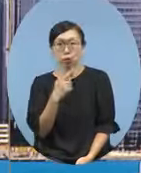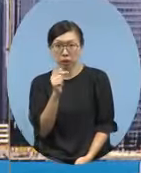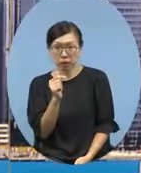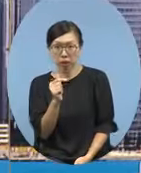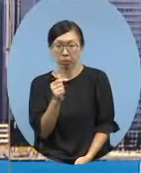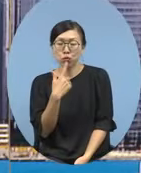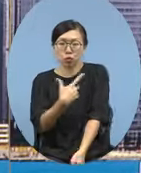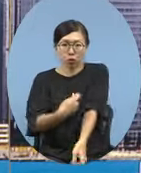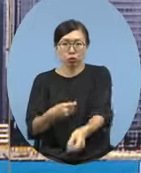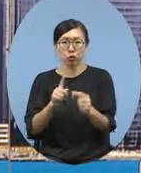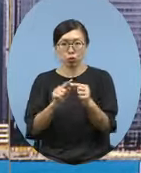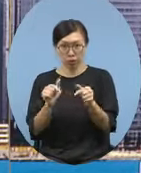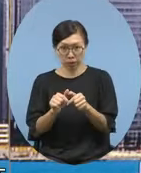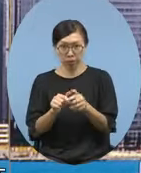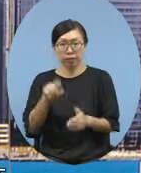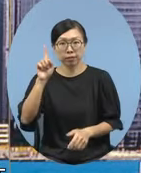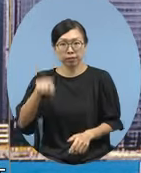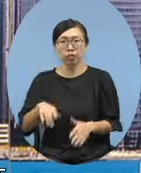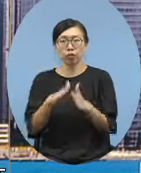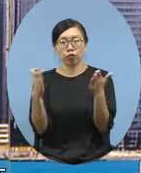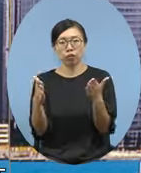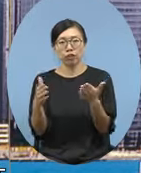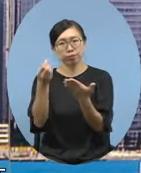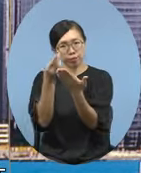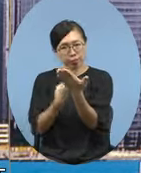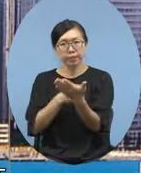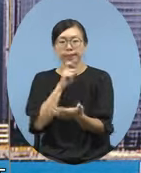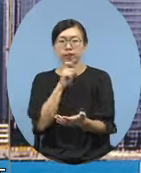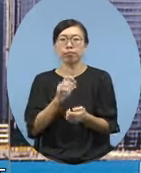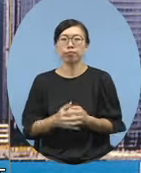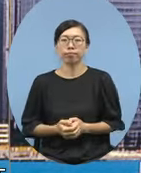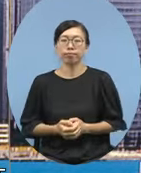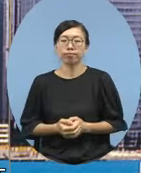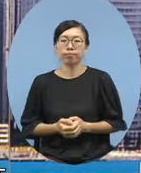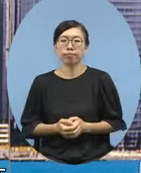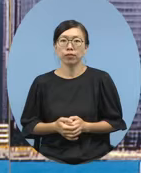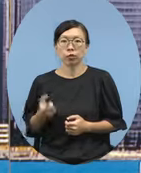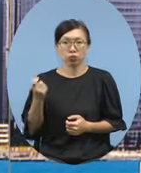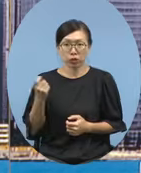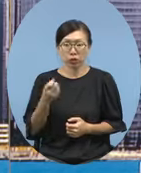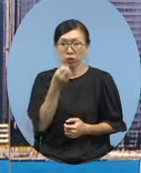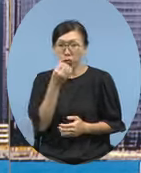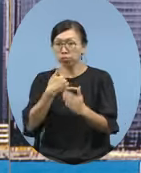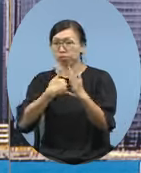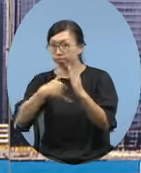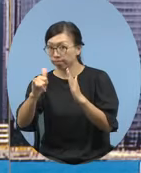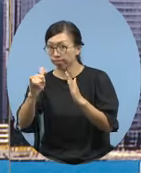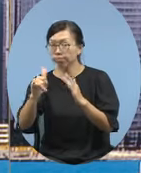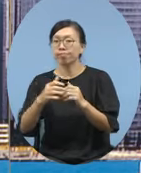紅十字會輸血中服務中心咧，就會由即日起咧實施以下嘅預防措施嘅。近期嚟港